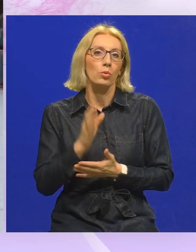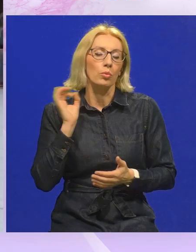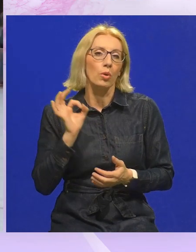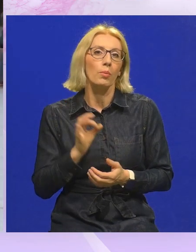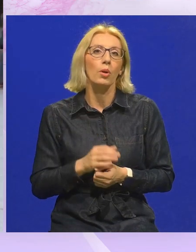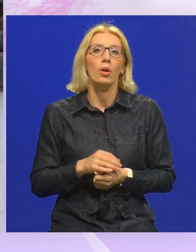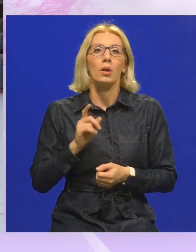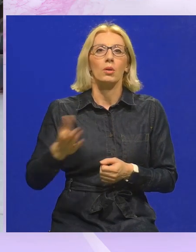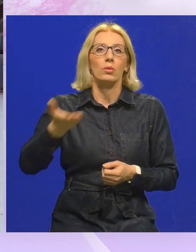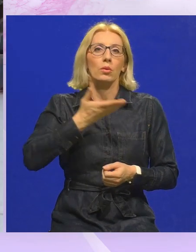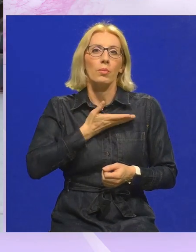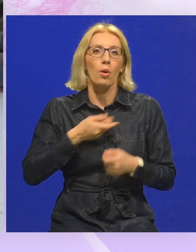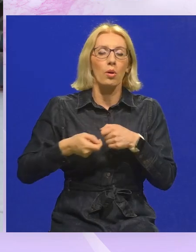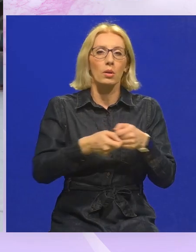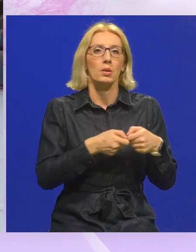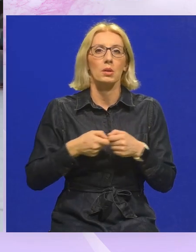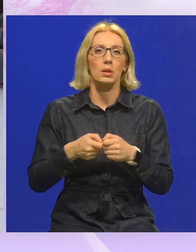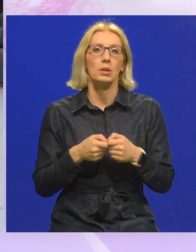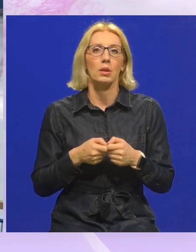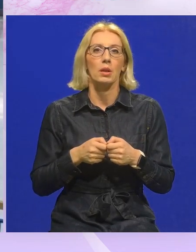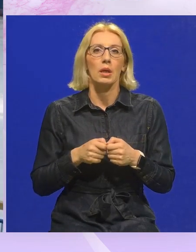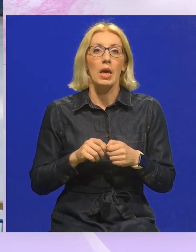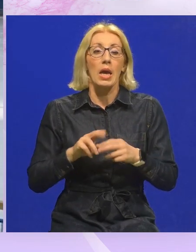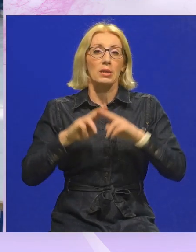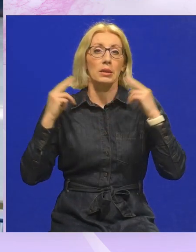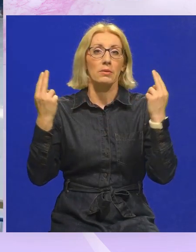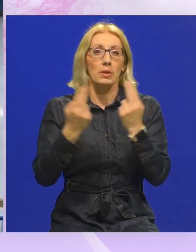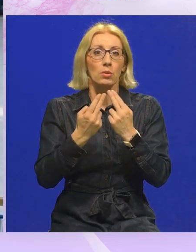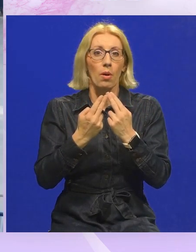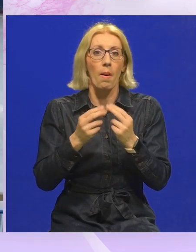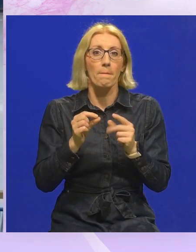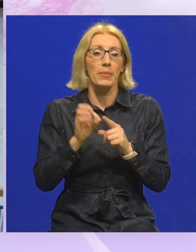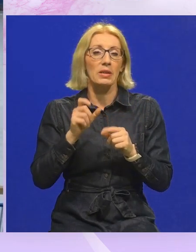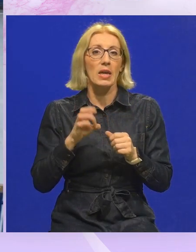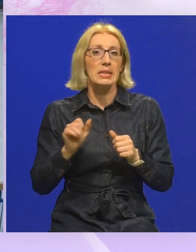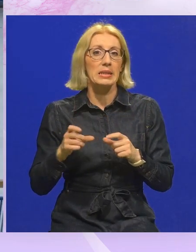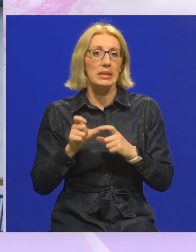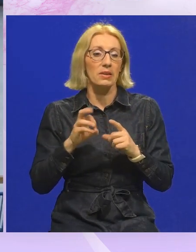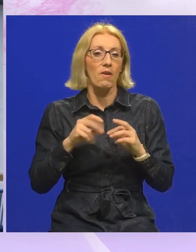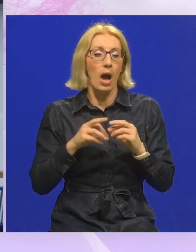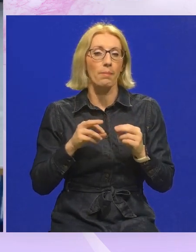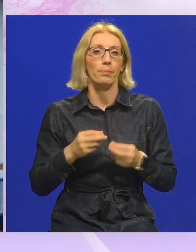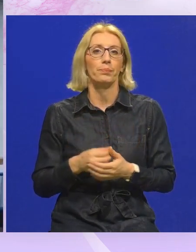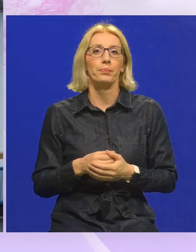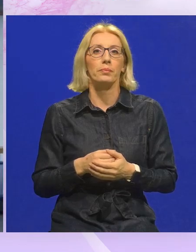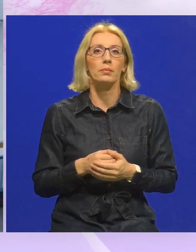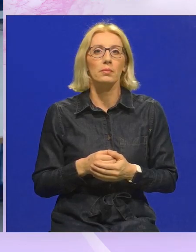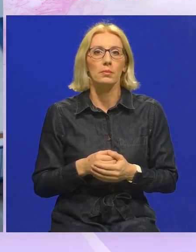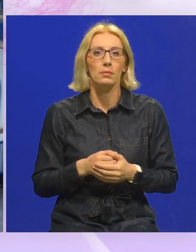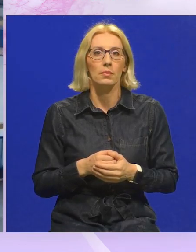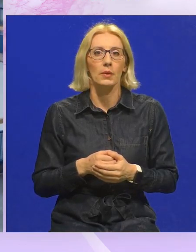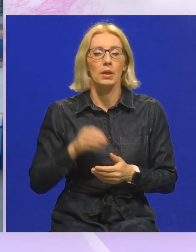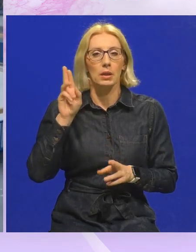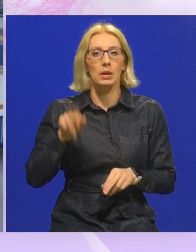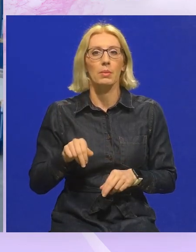da dobijemo i organizaciju svjetskog prvenstva koje je naravno puno, puno zahtjevnije.